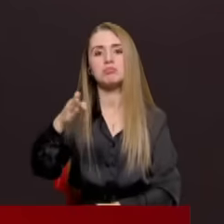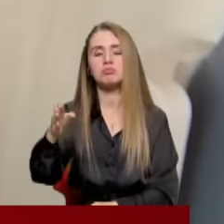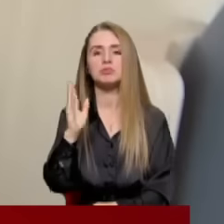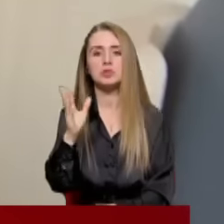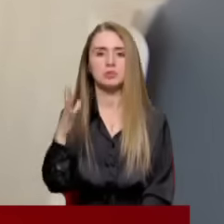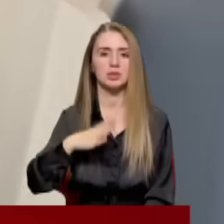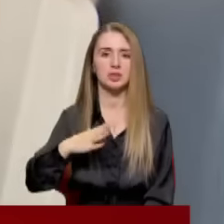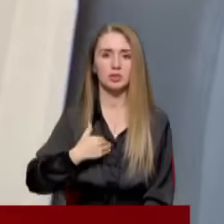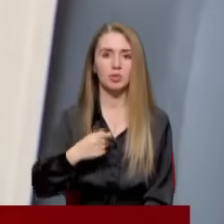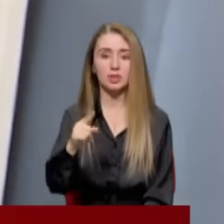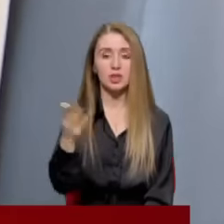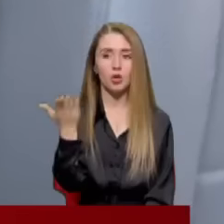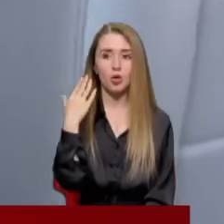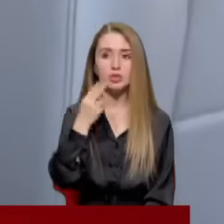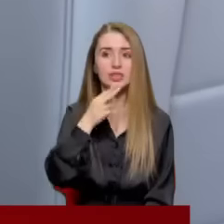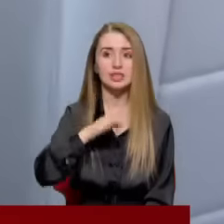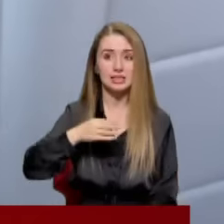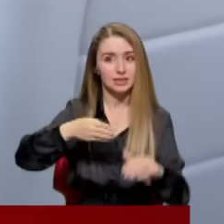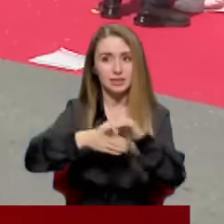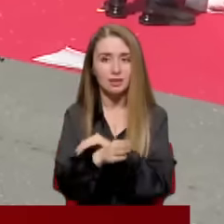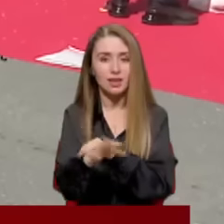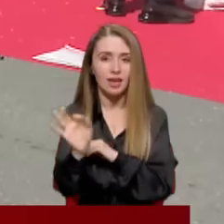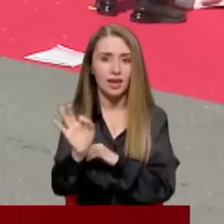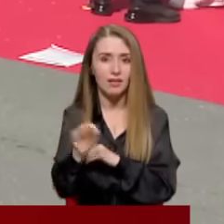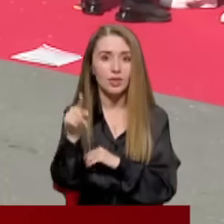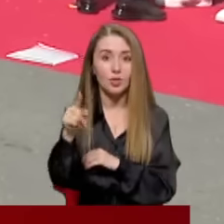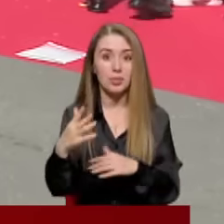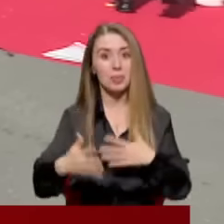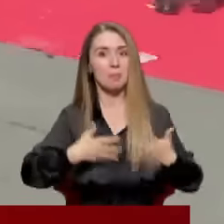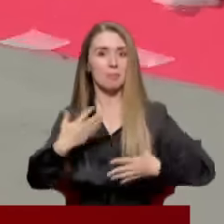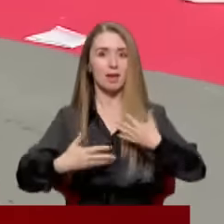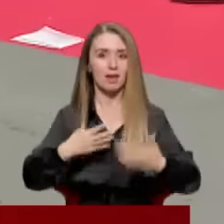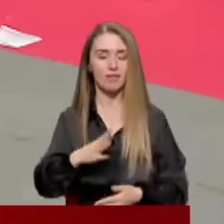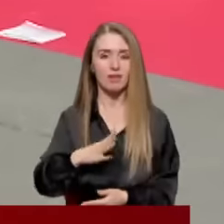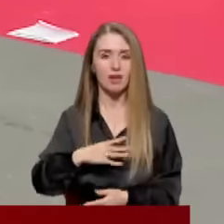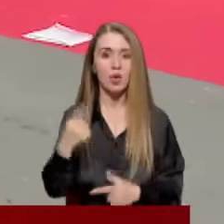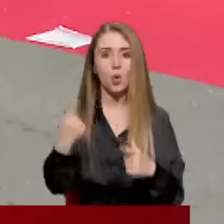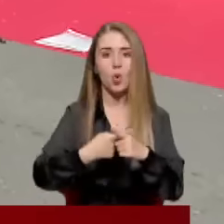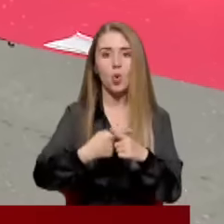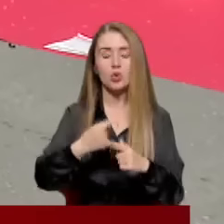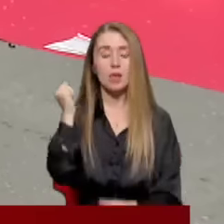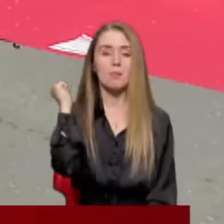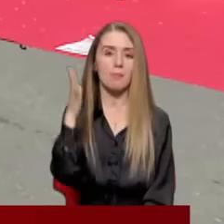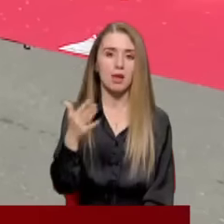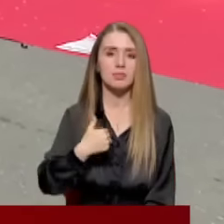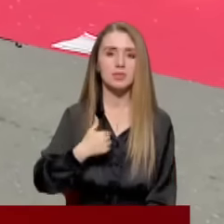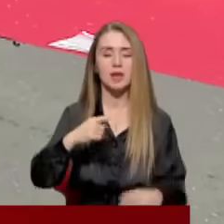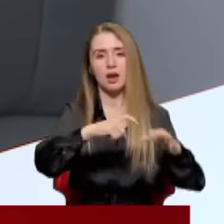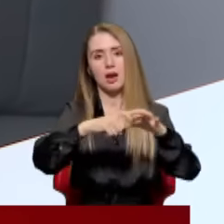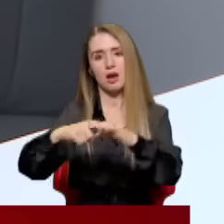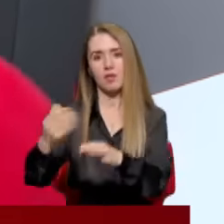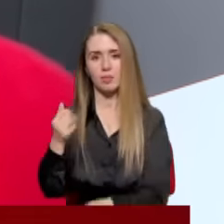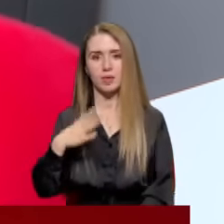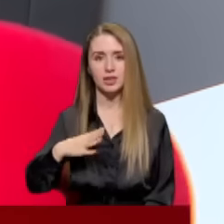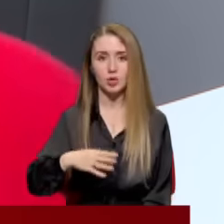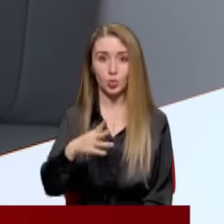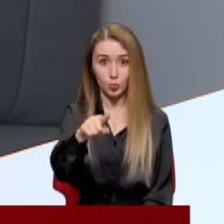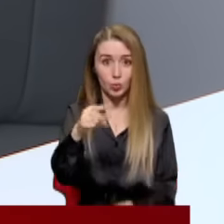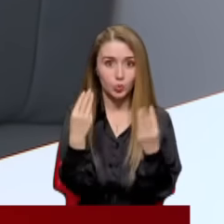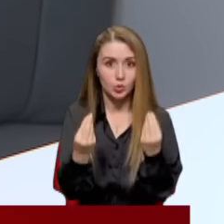olur. Sizden önce kızınız girdi. Evet, o daha meraklı benden. Otel fiyatları çok uçunca biz de karavanlara yöneldik. Güzel